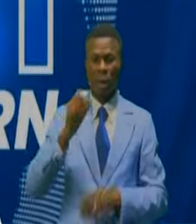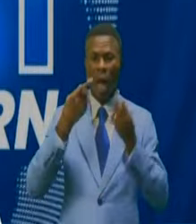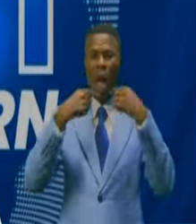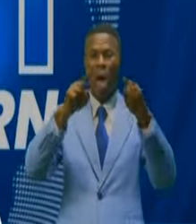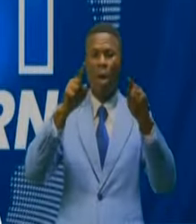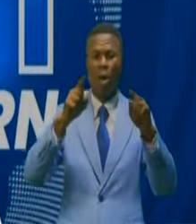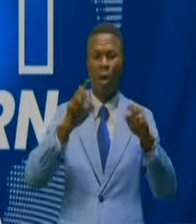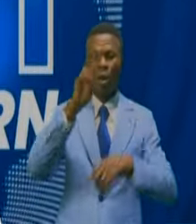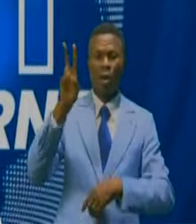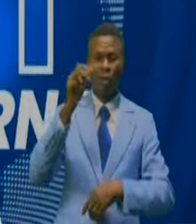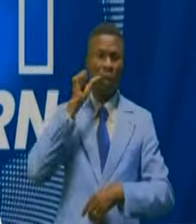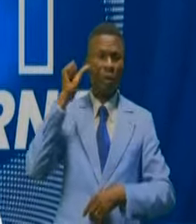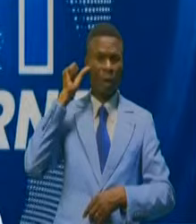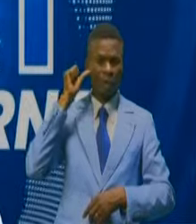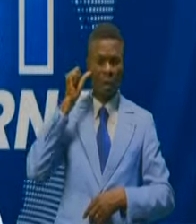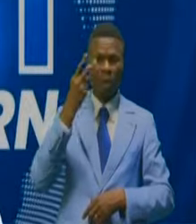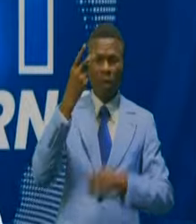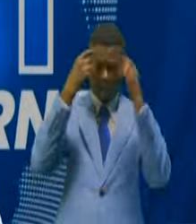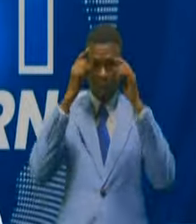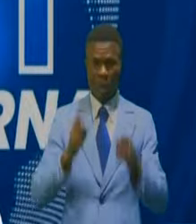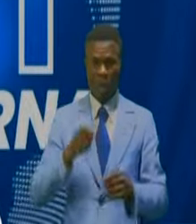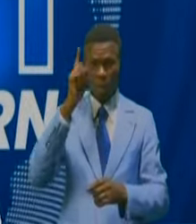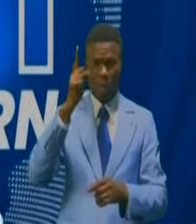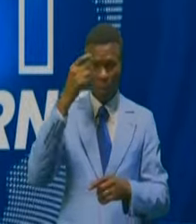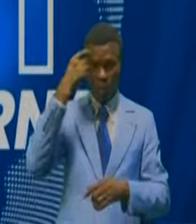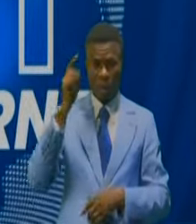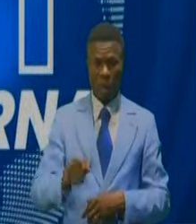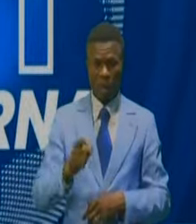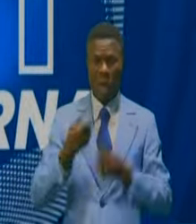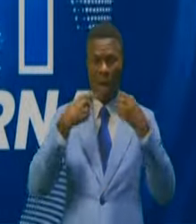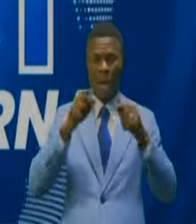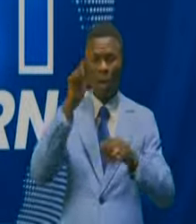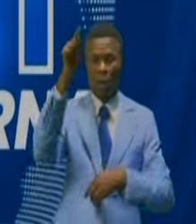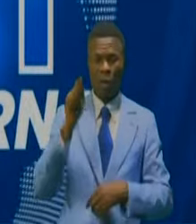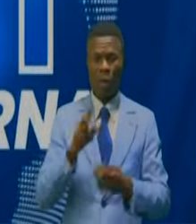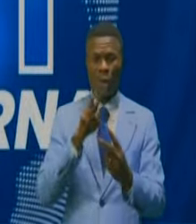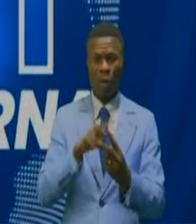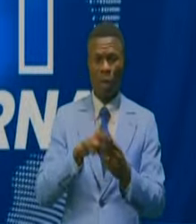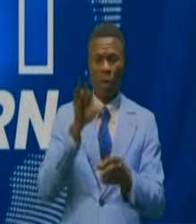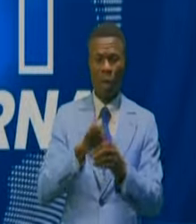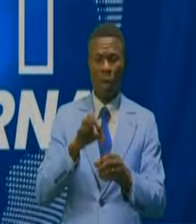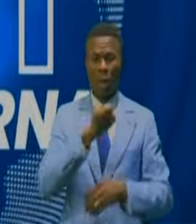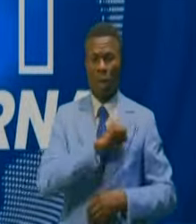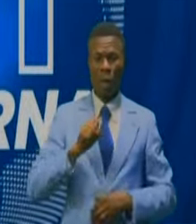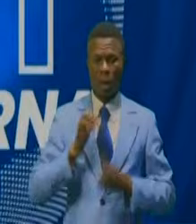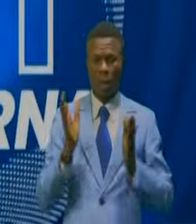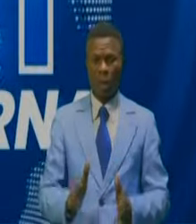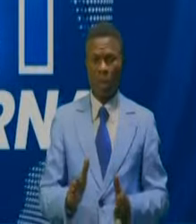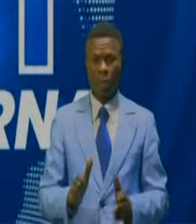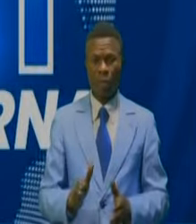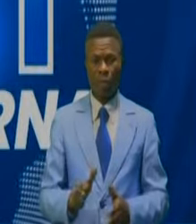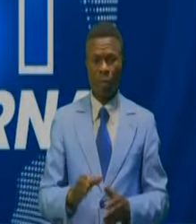publique vendredi, donc hier, deux décisions. La première porte publication des résultats provisoires de l'élection des sénateurs